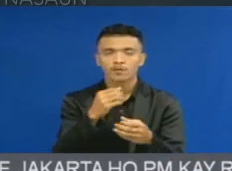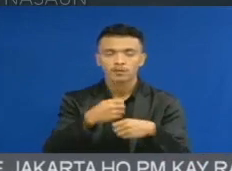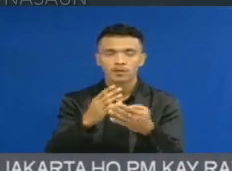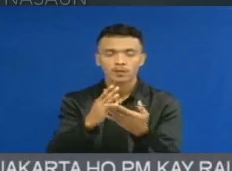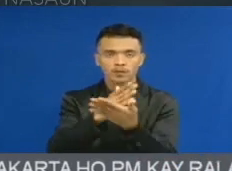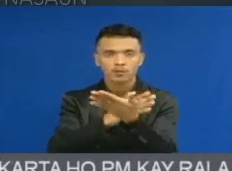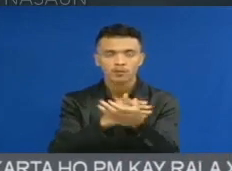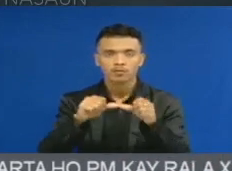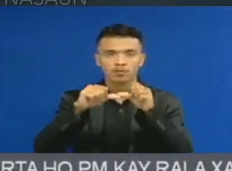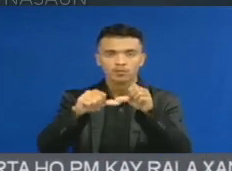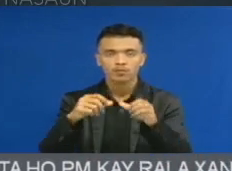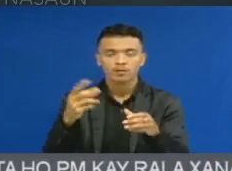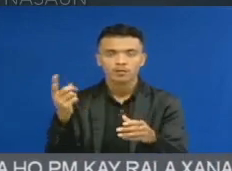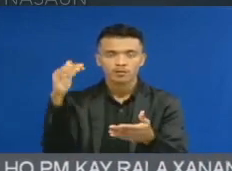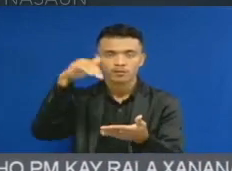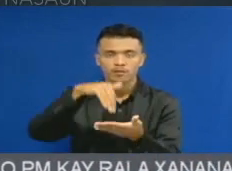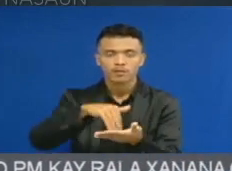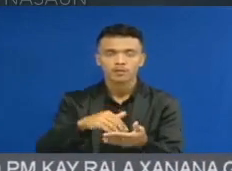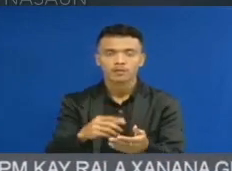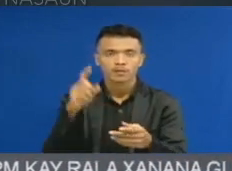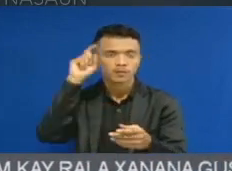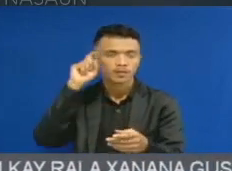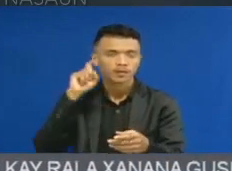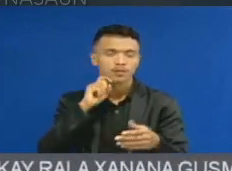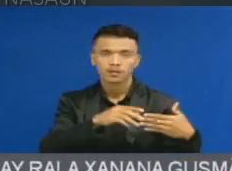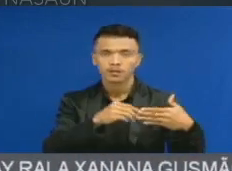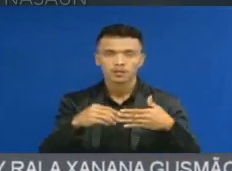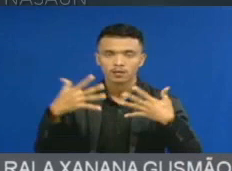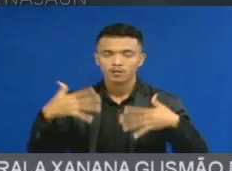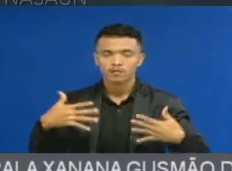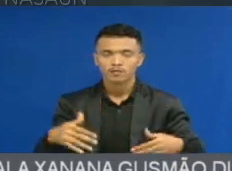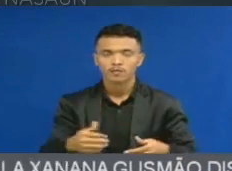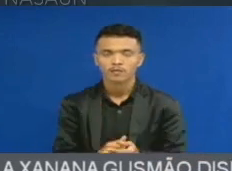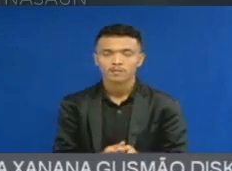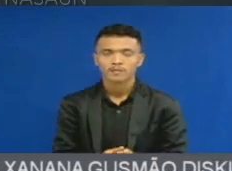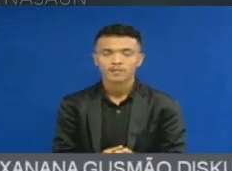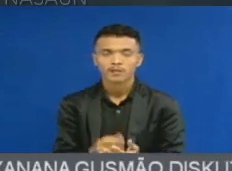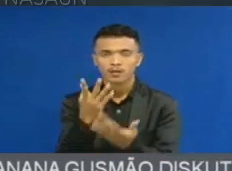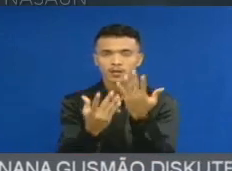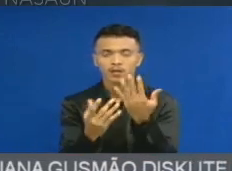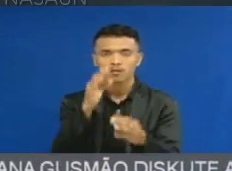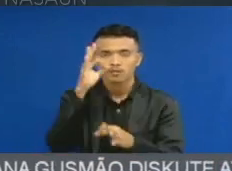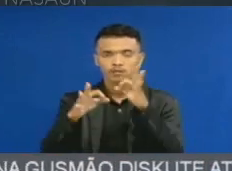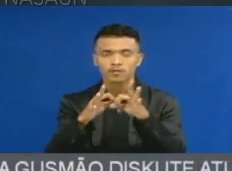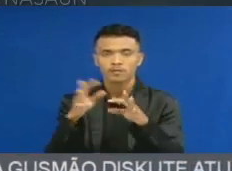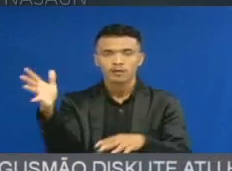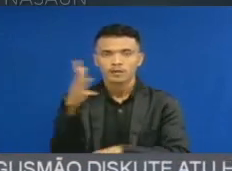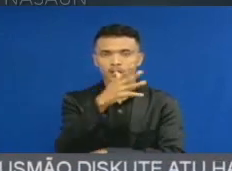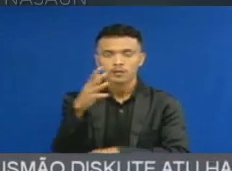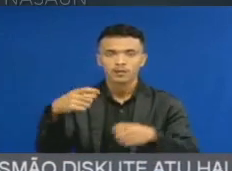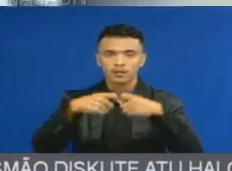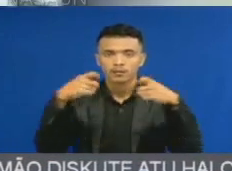fali. Xanana reorganiza funu. No halakan hikas Falentil nya ahi esperança na beani fui inimigo